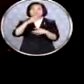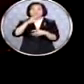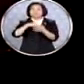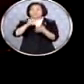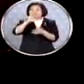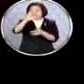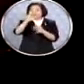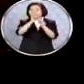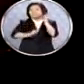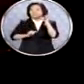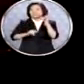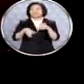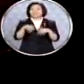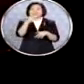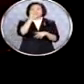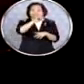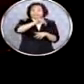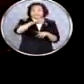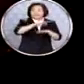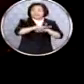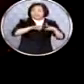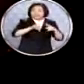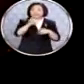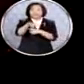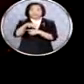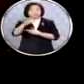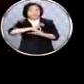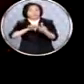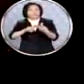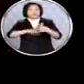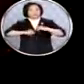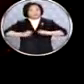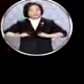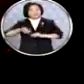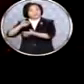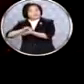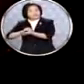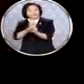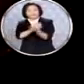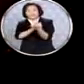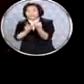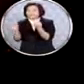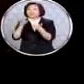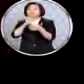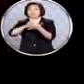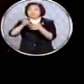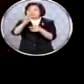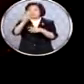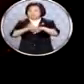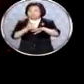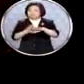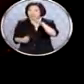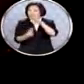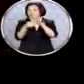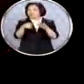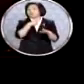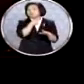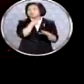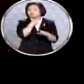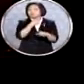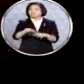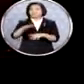如食品安全、农业、产销、健康、医疗都势必要运用云端的科技，政府